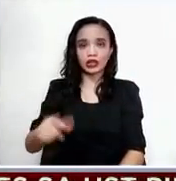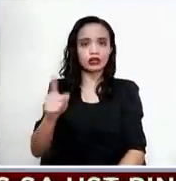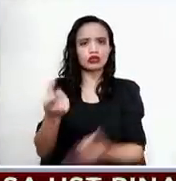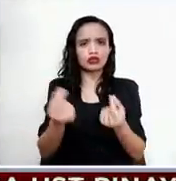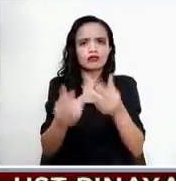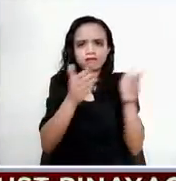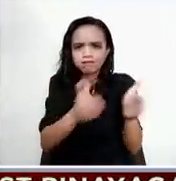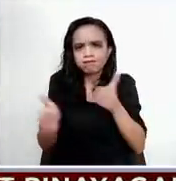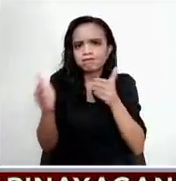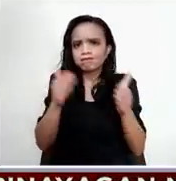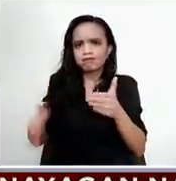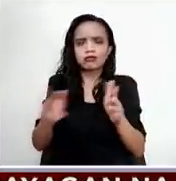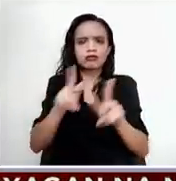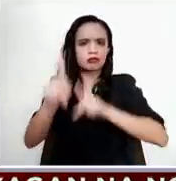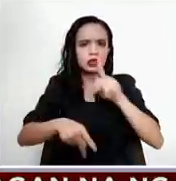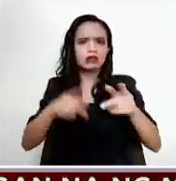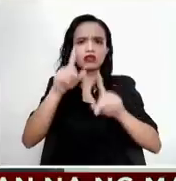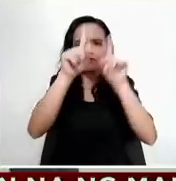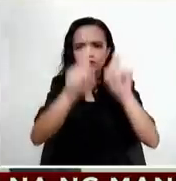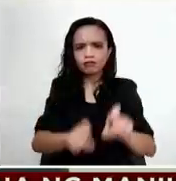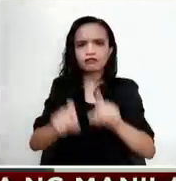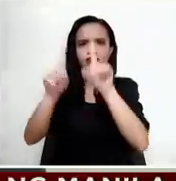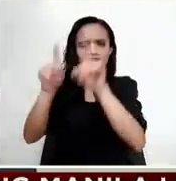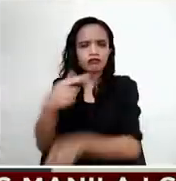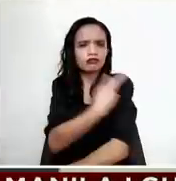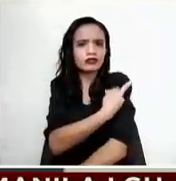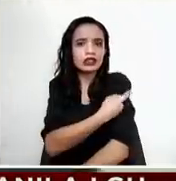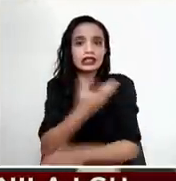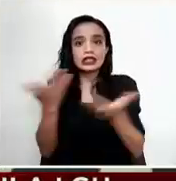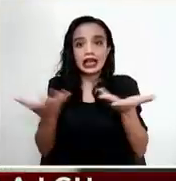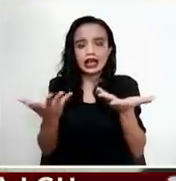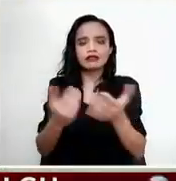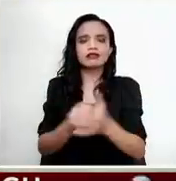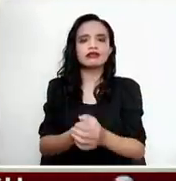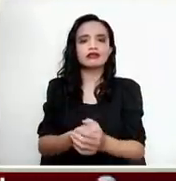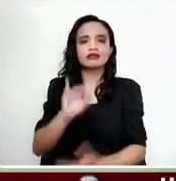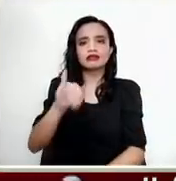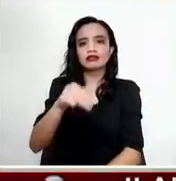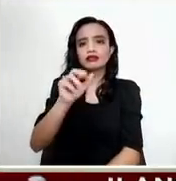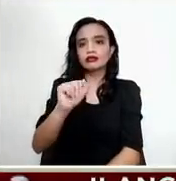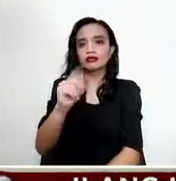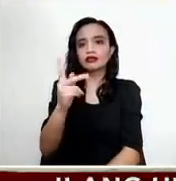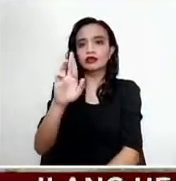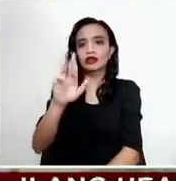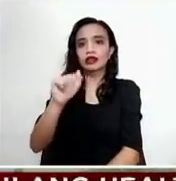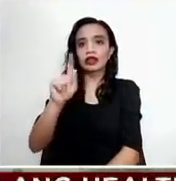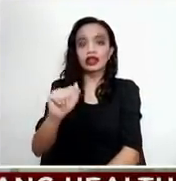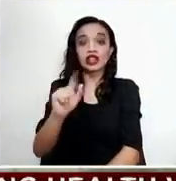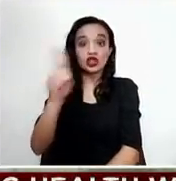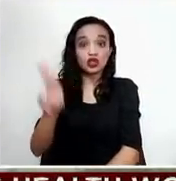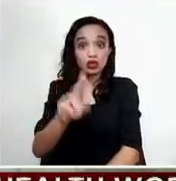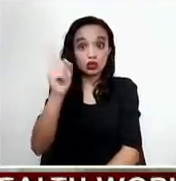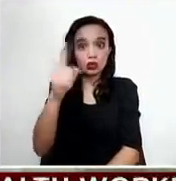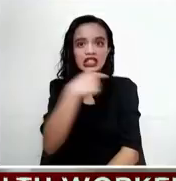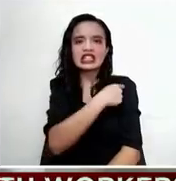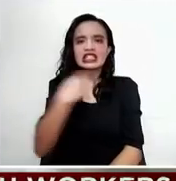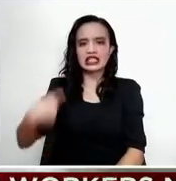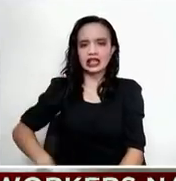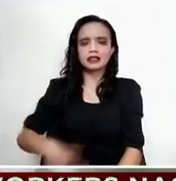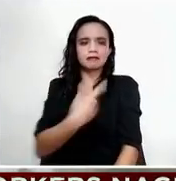vaccination ng medical workers sa isang stadium sa Jakarta gamit ang Sinovac ng China. Ang